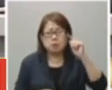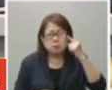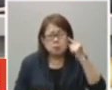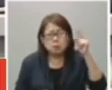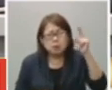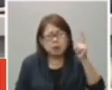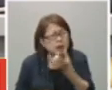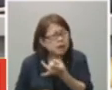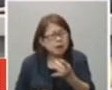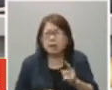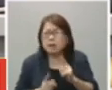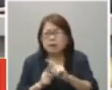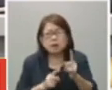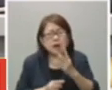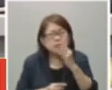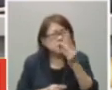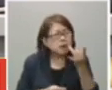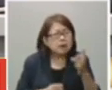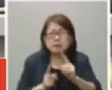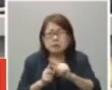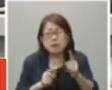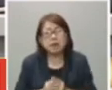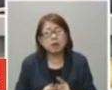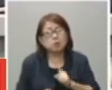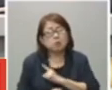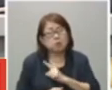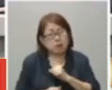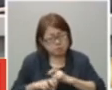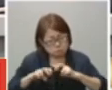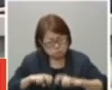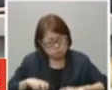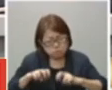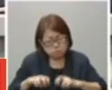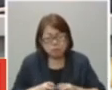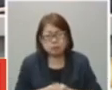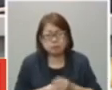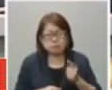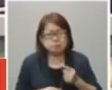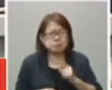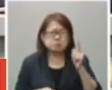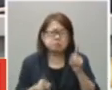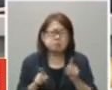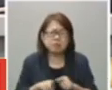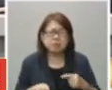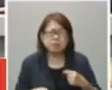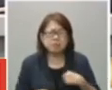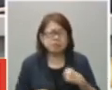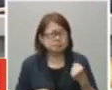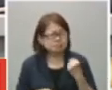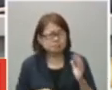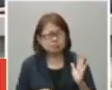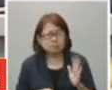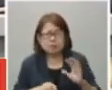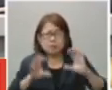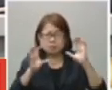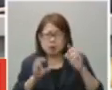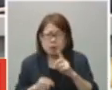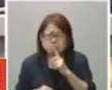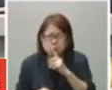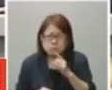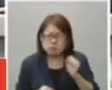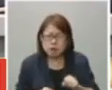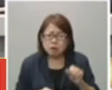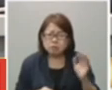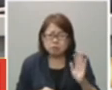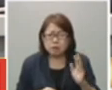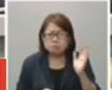สารประชาชนต้องหาข่าวกันเองแล้วก็ไม่เชื่อมั่นข่าวที่มาจากฝั่งของรัฐบาล